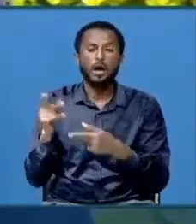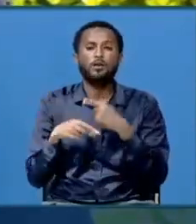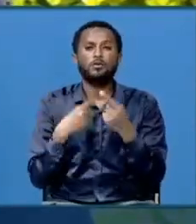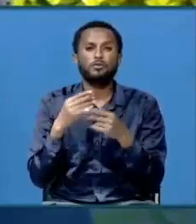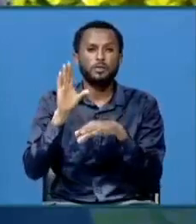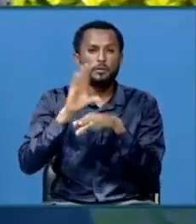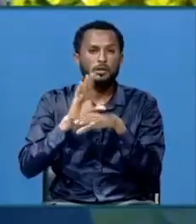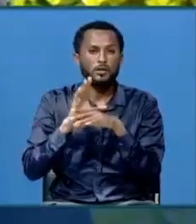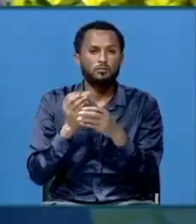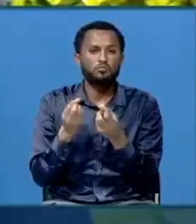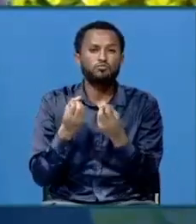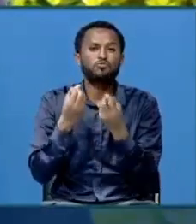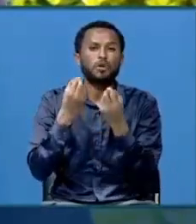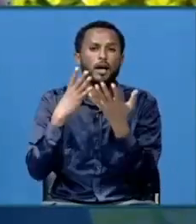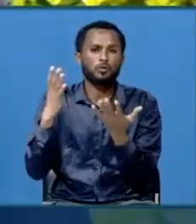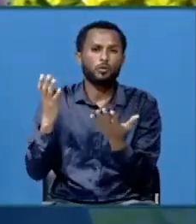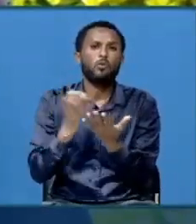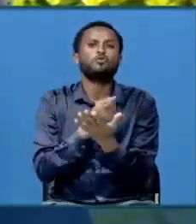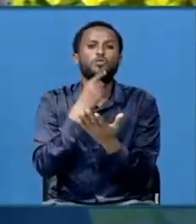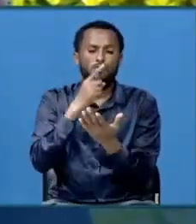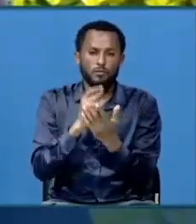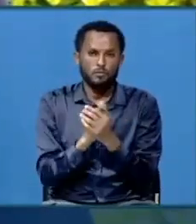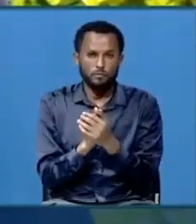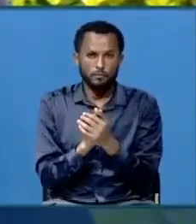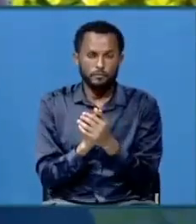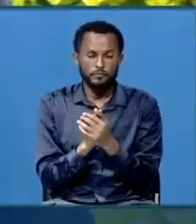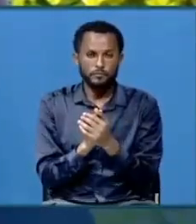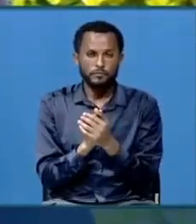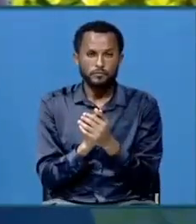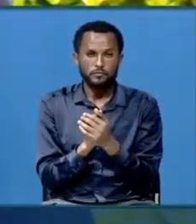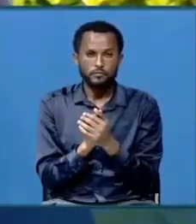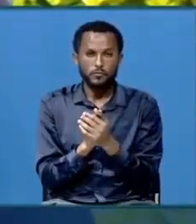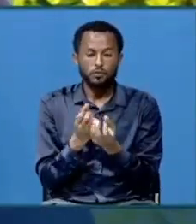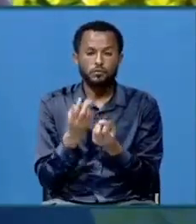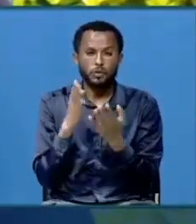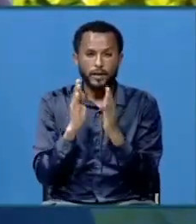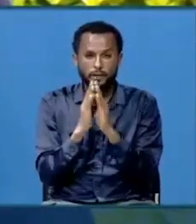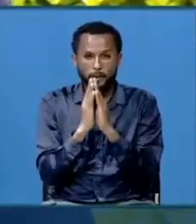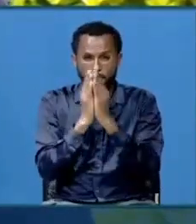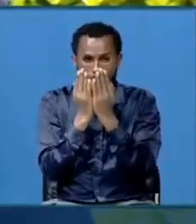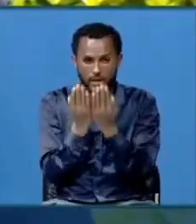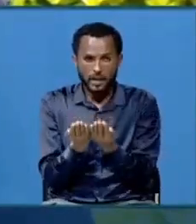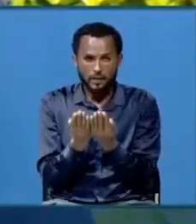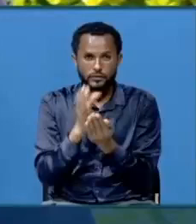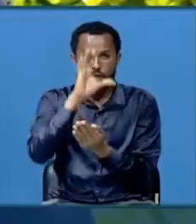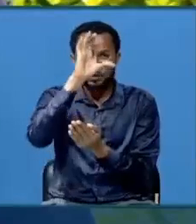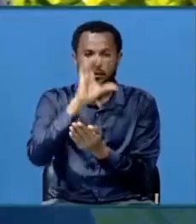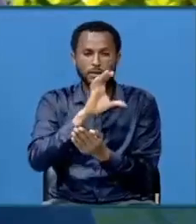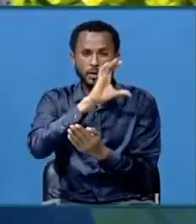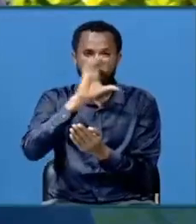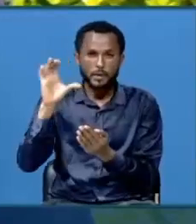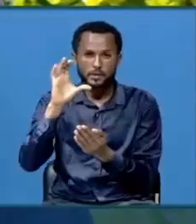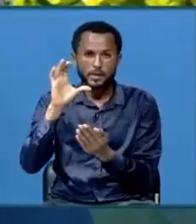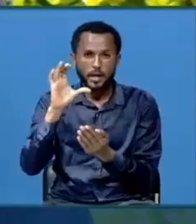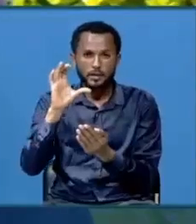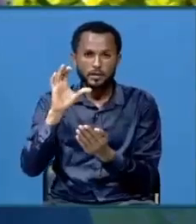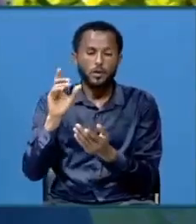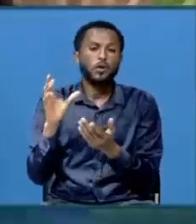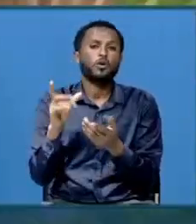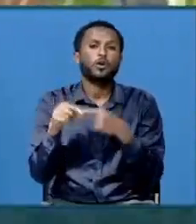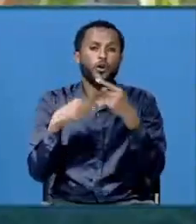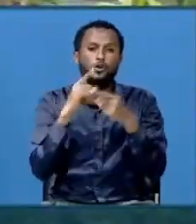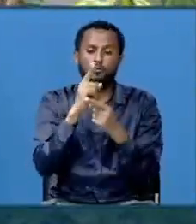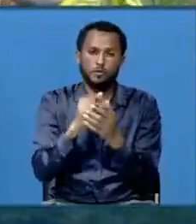ክርስትያን ሲዒቡ ብዙሓት ቅርስታት ከይዶም እዮም ብዙሓት መጻሕፍቲ ብዙሓት መሳቕል ብዙሓት ነዋያተ ቅድሳት ከይዶም እዮም። ንሱ